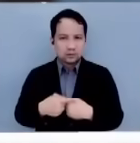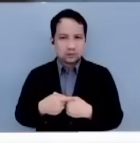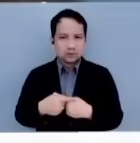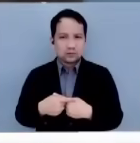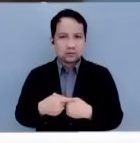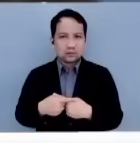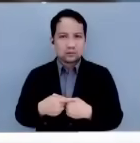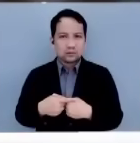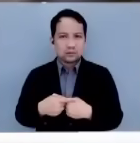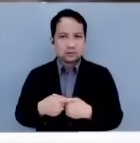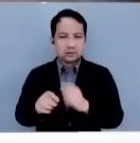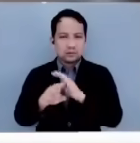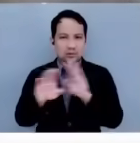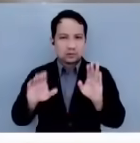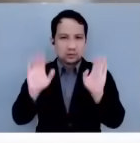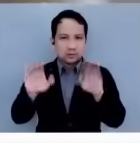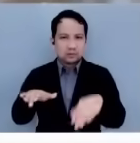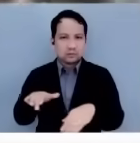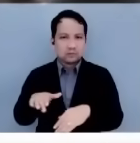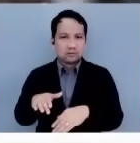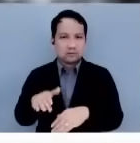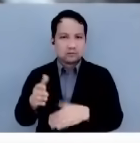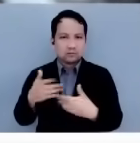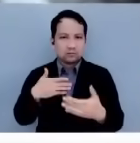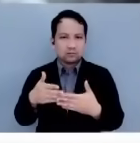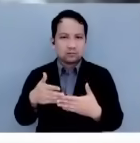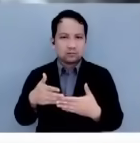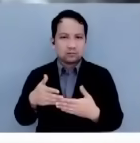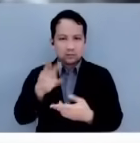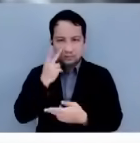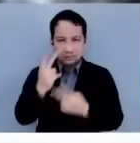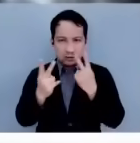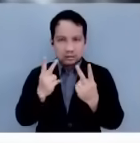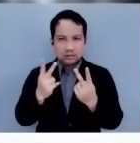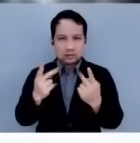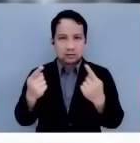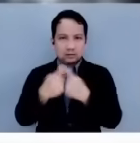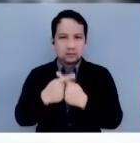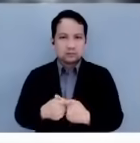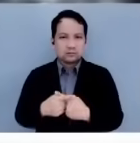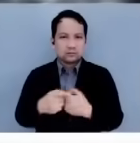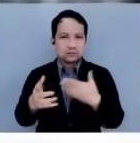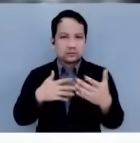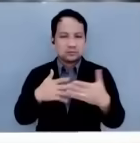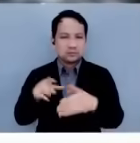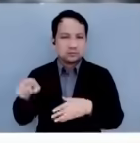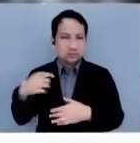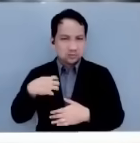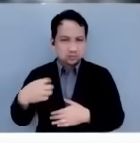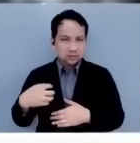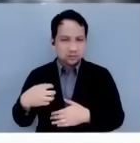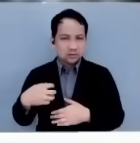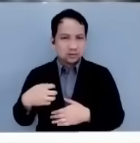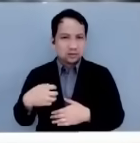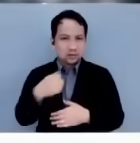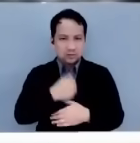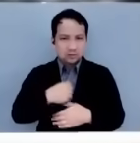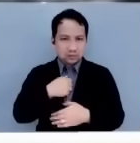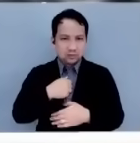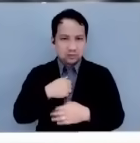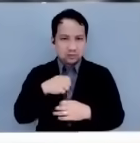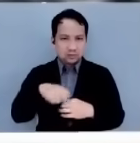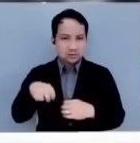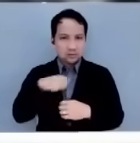rito hindi ko matiis nakikita ak na parang Itong mga pulis pinagloloko I'm sorry I have to walk out